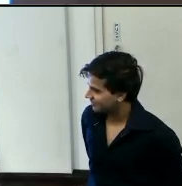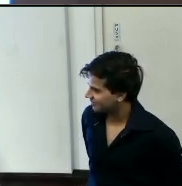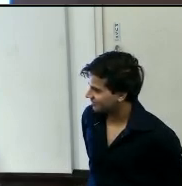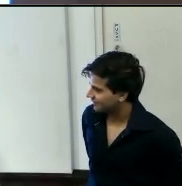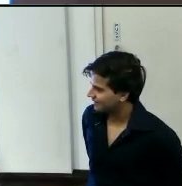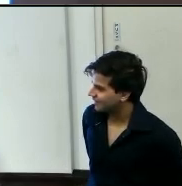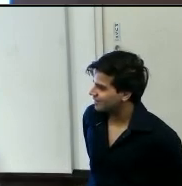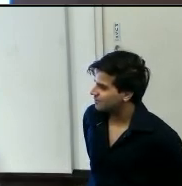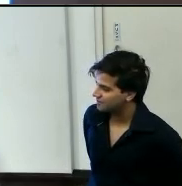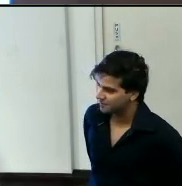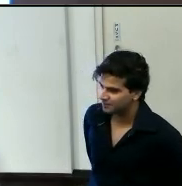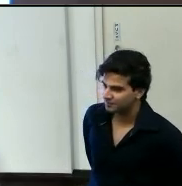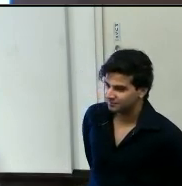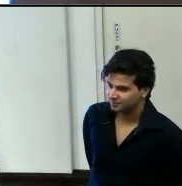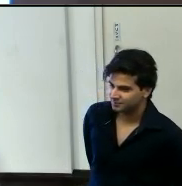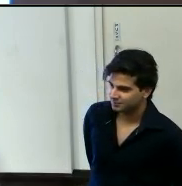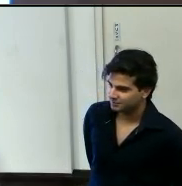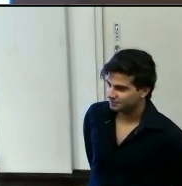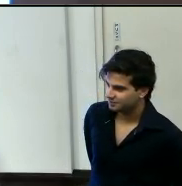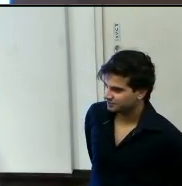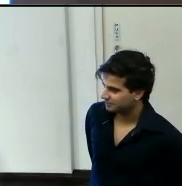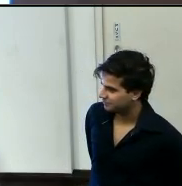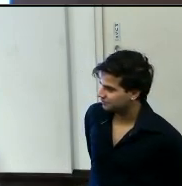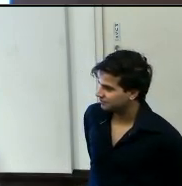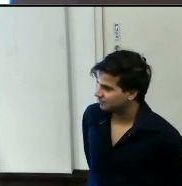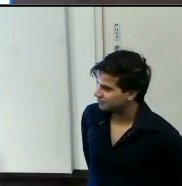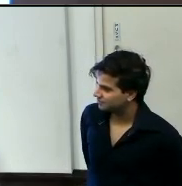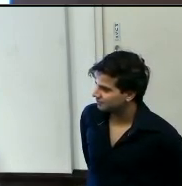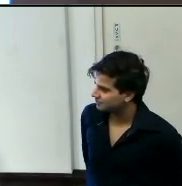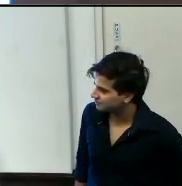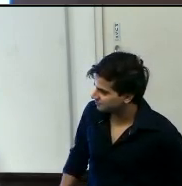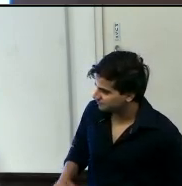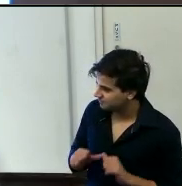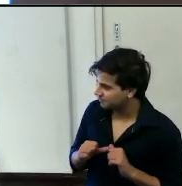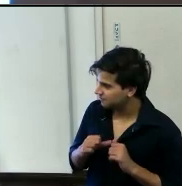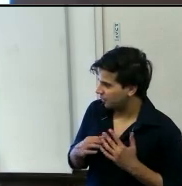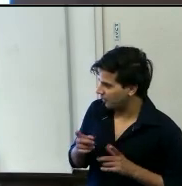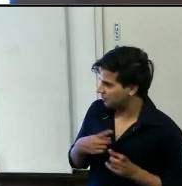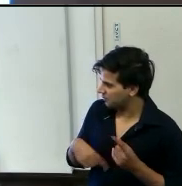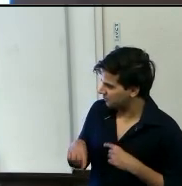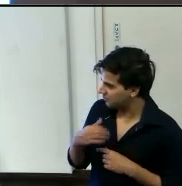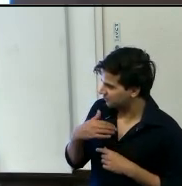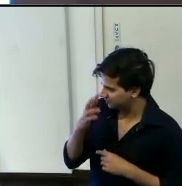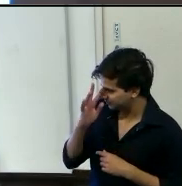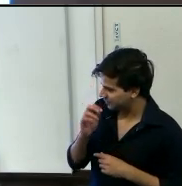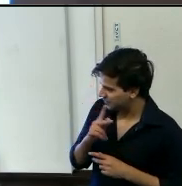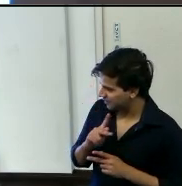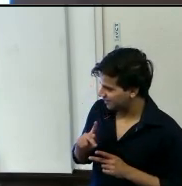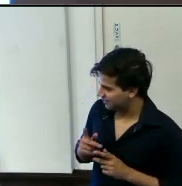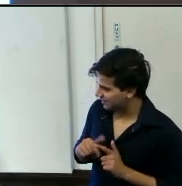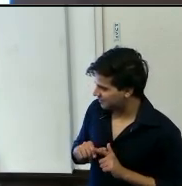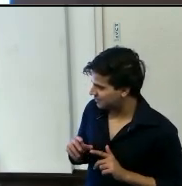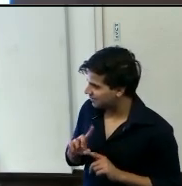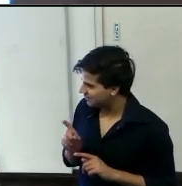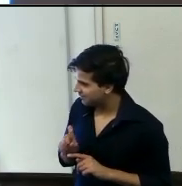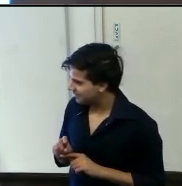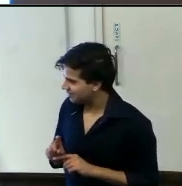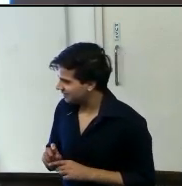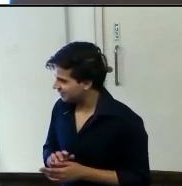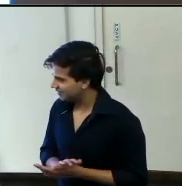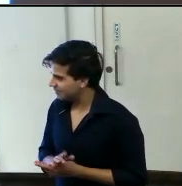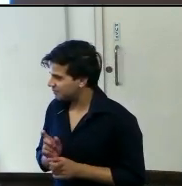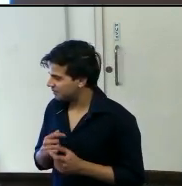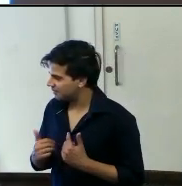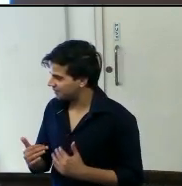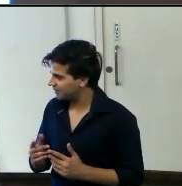ಅಲ್ಲಿ ಸಿಗಾಕೊಂಬಿಡೋದು. ಸೊ ಒಂದು ದಿವಸ ಏನಾಯಿತು, ಒಂದು ವರ್ಕ್ಶಾಪ್ ನಡೀತಾ ಇತ್ತು. ಒಬ್ಬ ಹುಡುಗಂಗೆ ಏನೋ ತುಂಬ ಒದ್ದಾಡ್ತಾ ಇದ್ದ. ಅದಕ್ಕೆ CMC ಅಂತ ಒಂದು ಗ್ಲೂ ಯೂಸ್